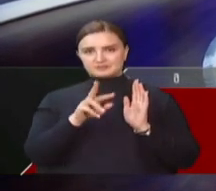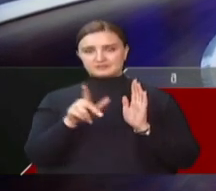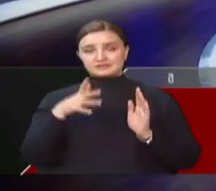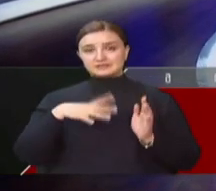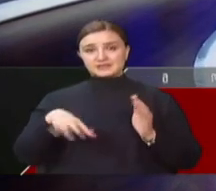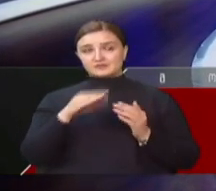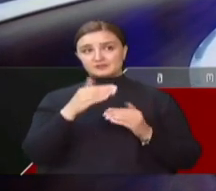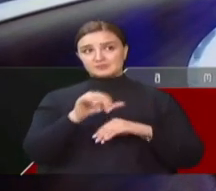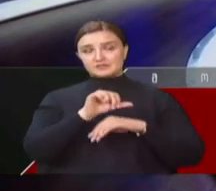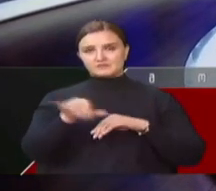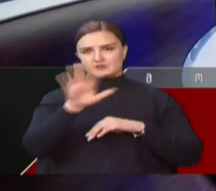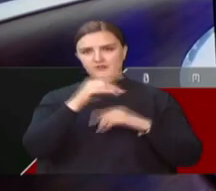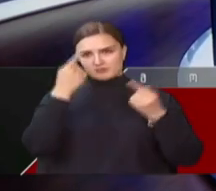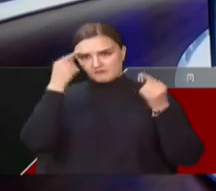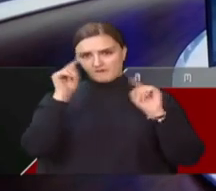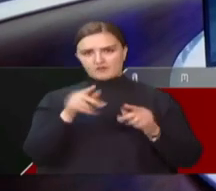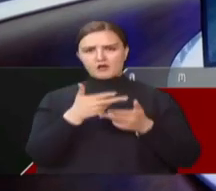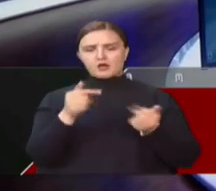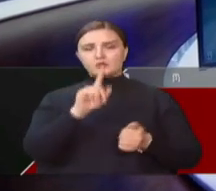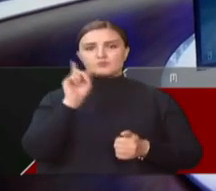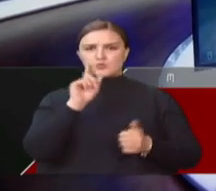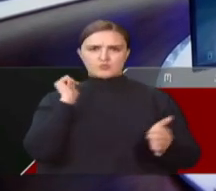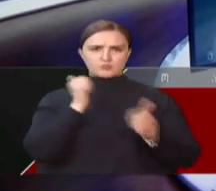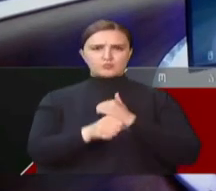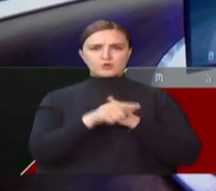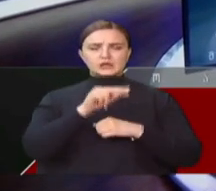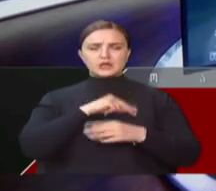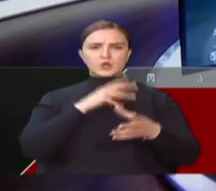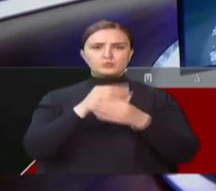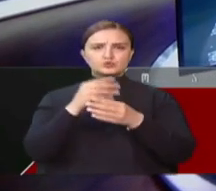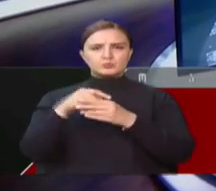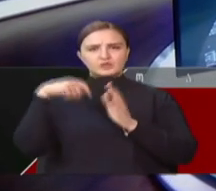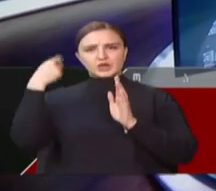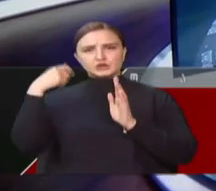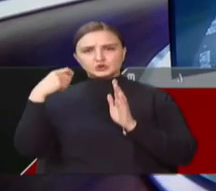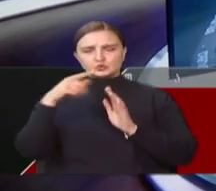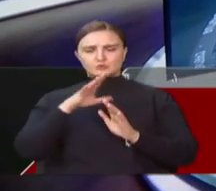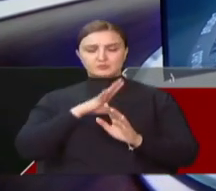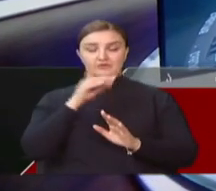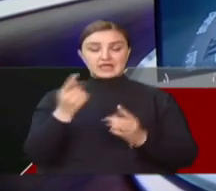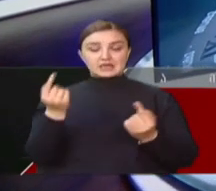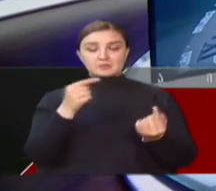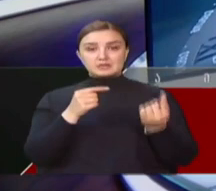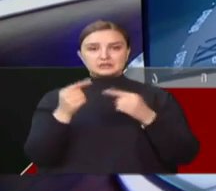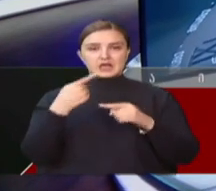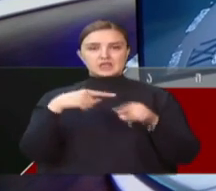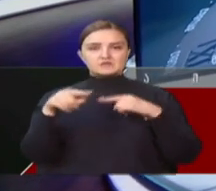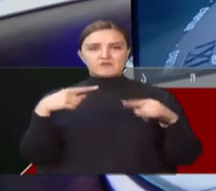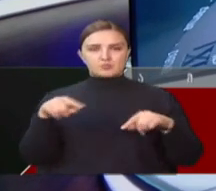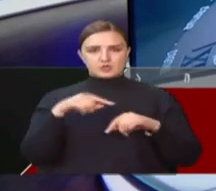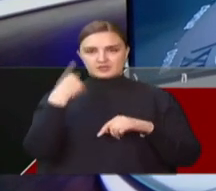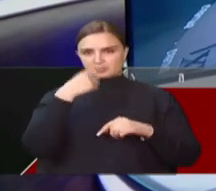და მის ფარგლებს გარეთ აღიარება საკმაოდ ახალგაზრდა მოიპოვა, თანამშრომლობდა სხვადასხვა რეჟისორთან და ქმნიდა ერთმანეთისგან განსხვავებულ